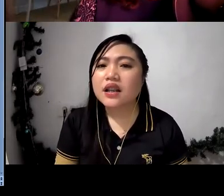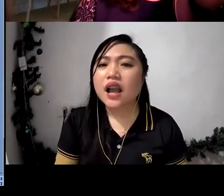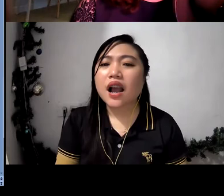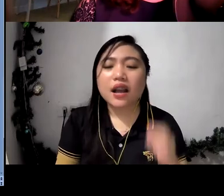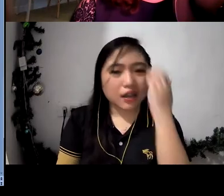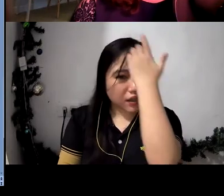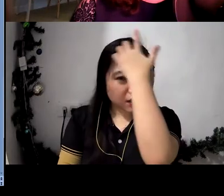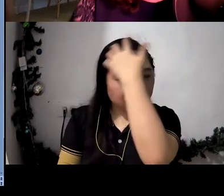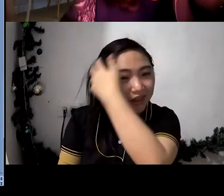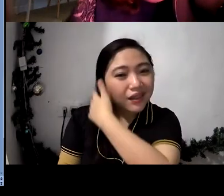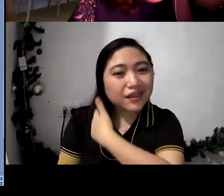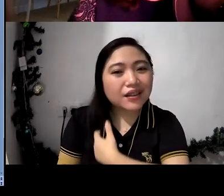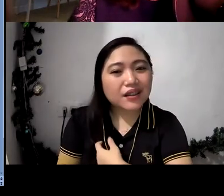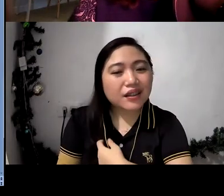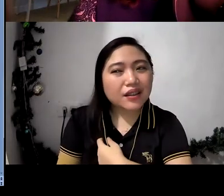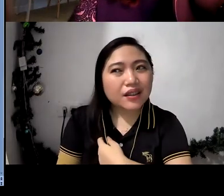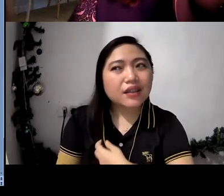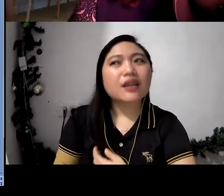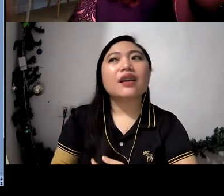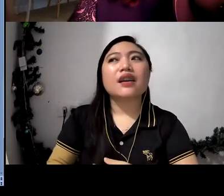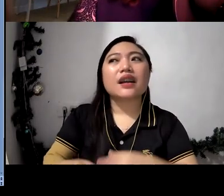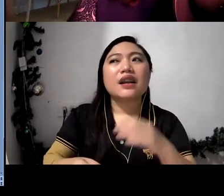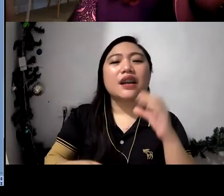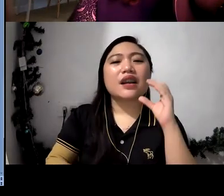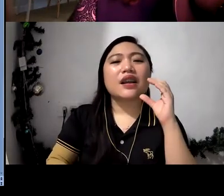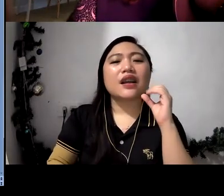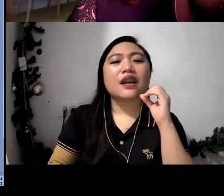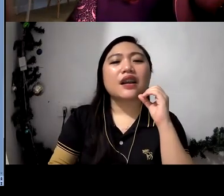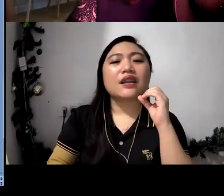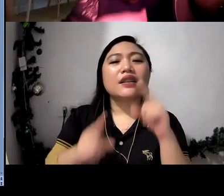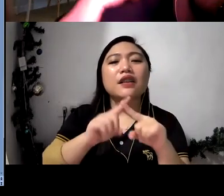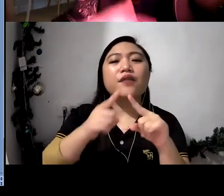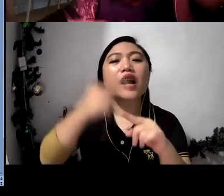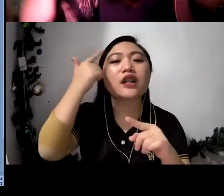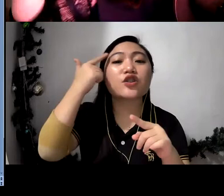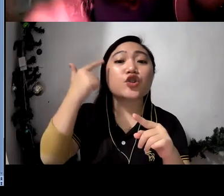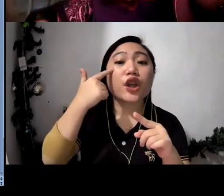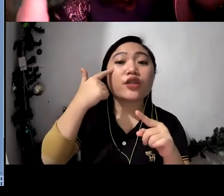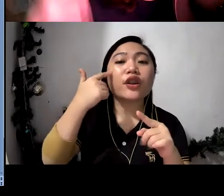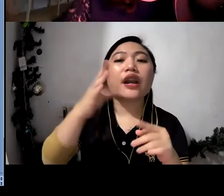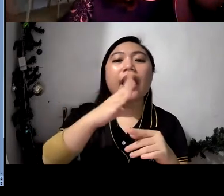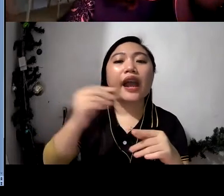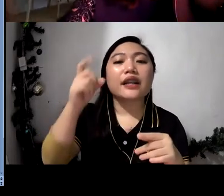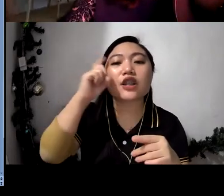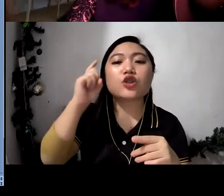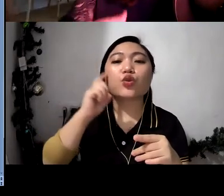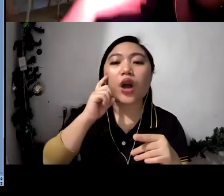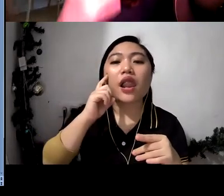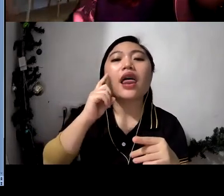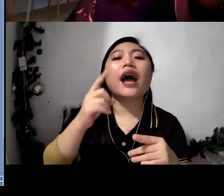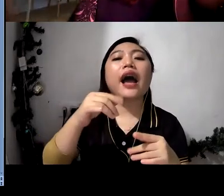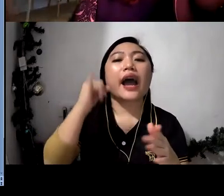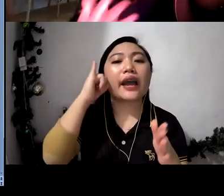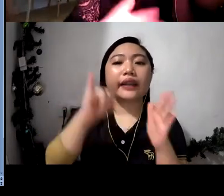kanyang biological sex is not aligned with the gender identity, sexual orientation, no, parang